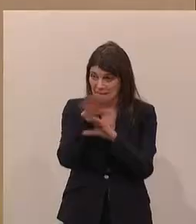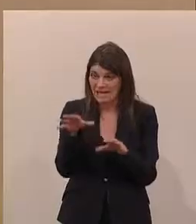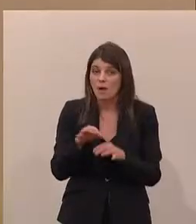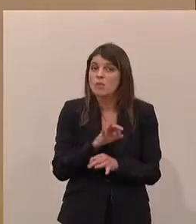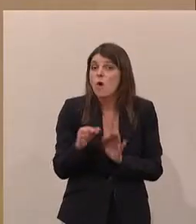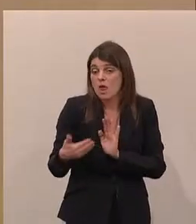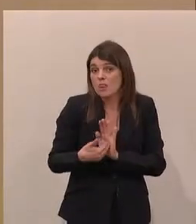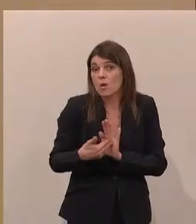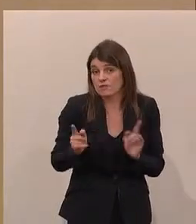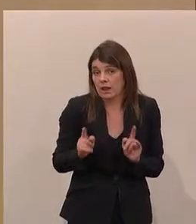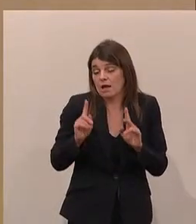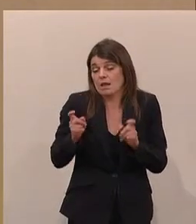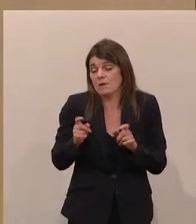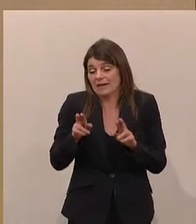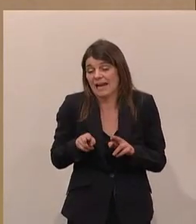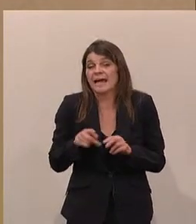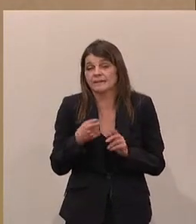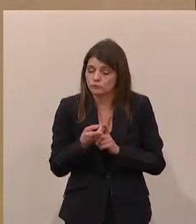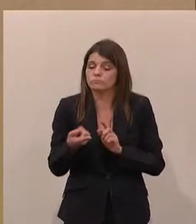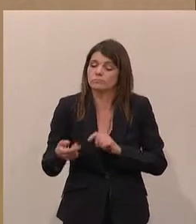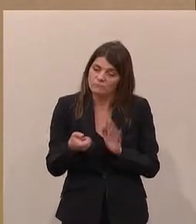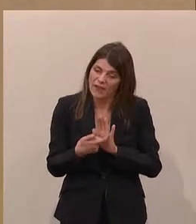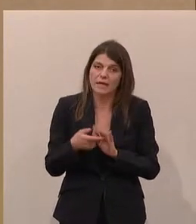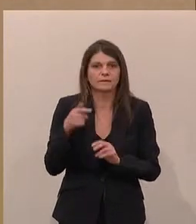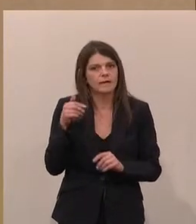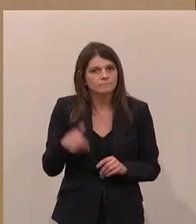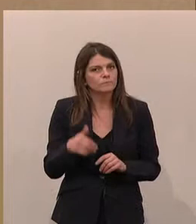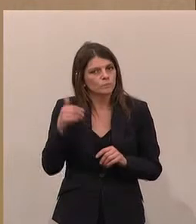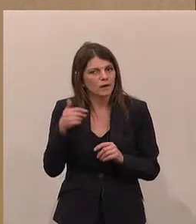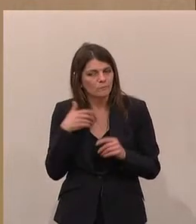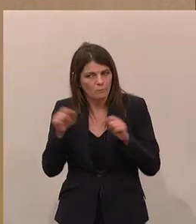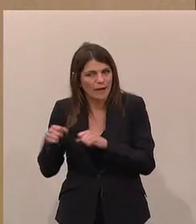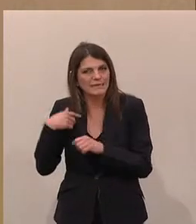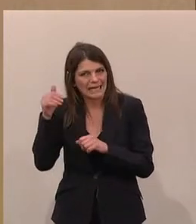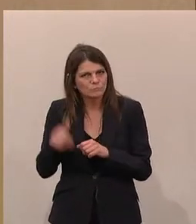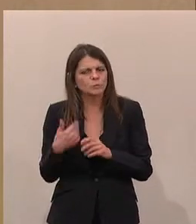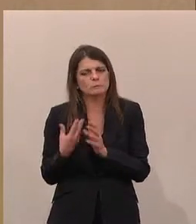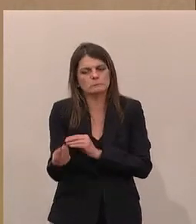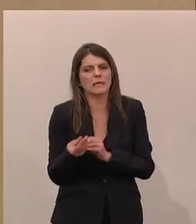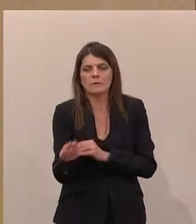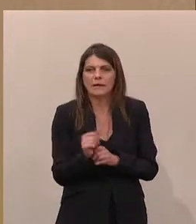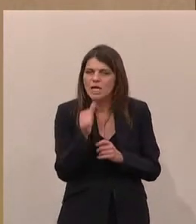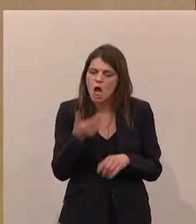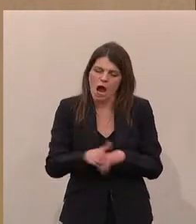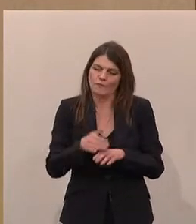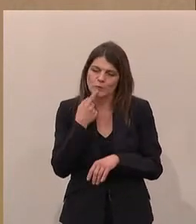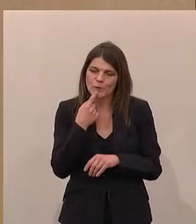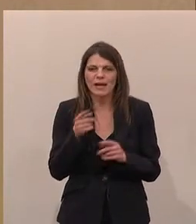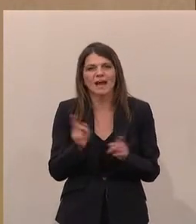nötigste, klammerrechtlich vorgesehene Maß zu beschränken und ihnen nicht noch Zuckerl wie